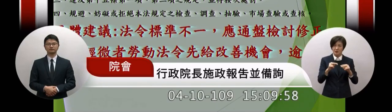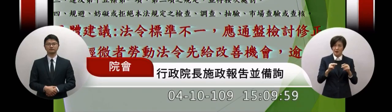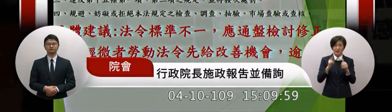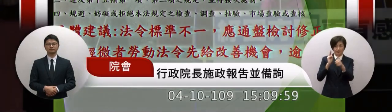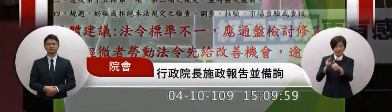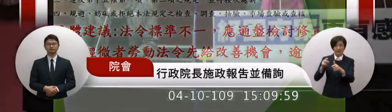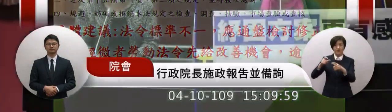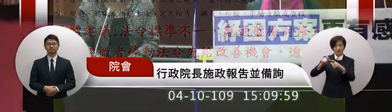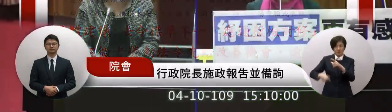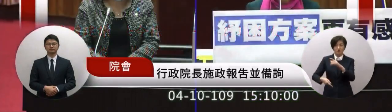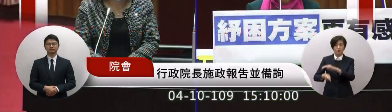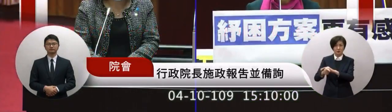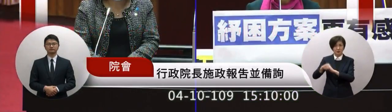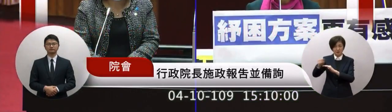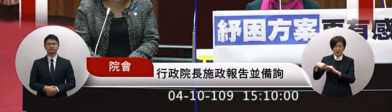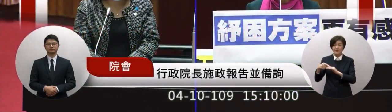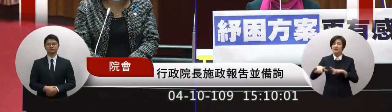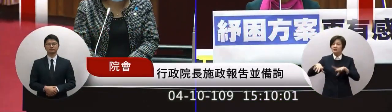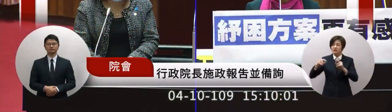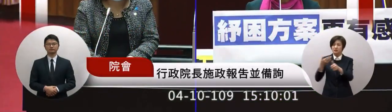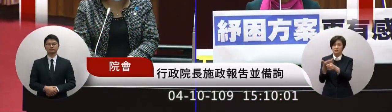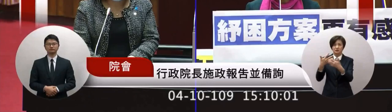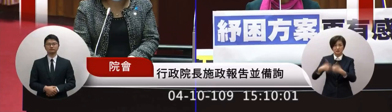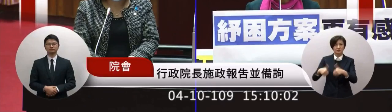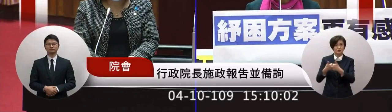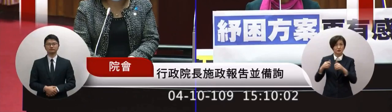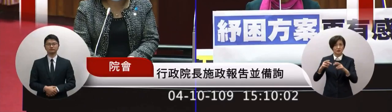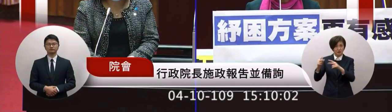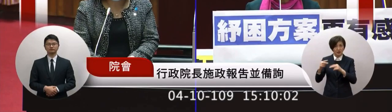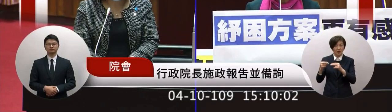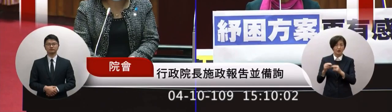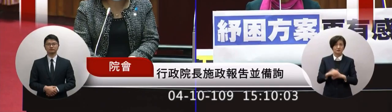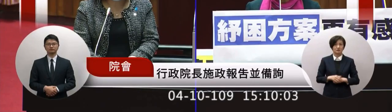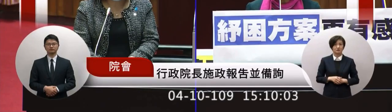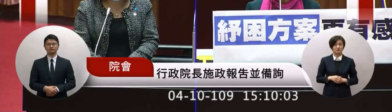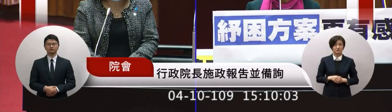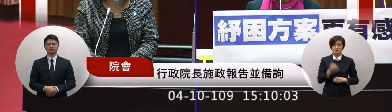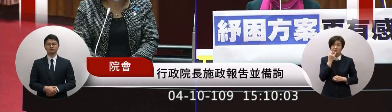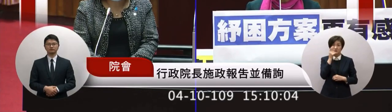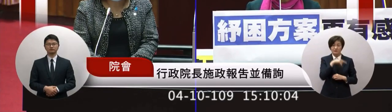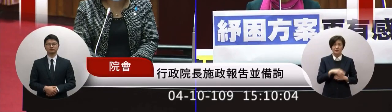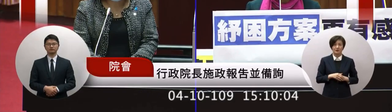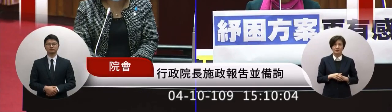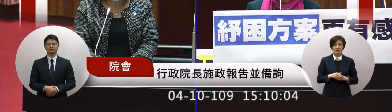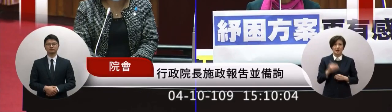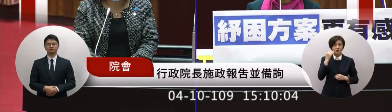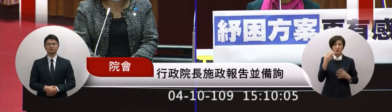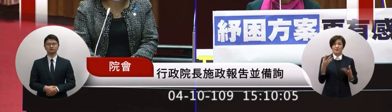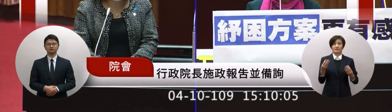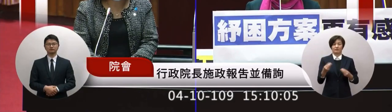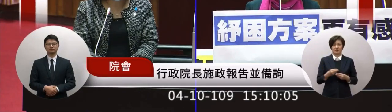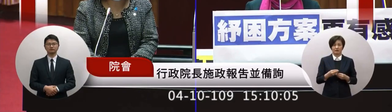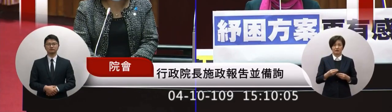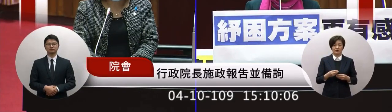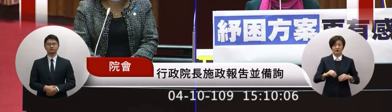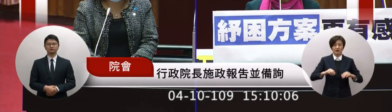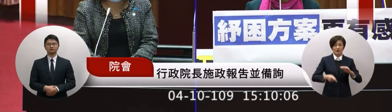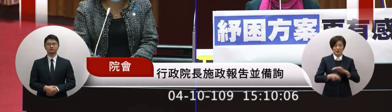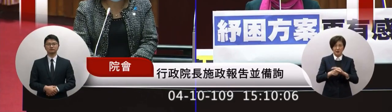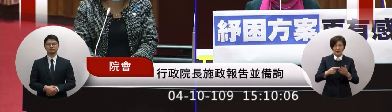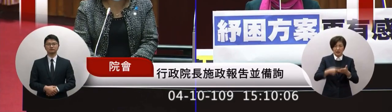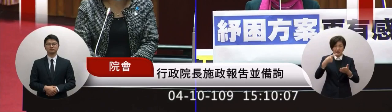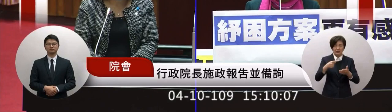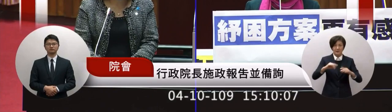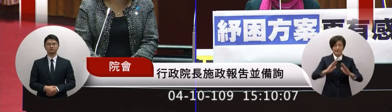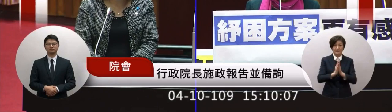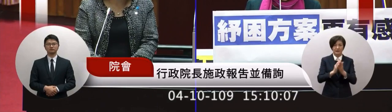空间，再来做处分？那我想厂商常常拿到处分书的时候很生气， 是啊， 好像说我